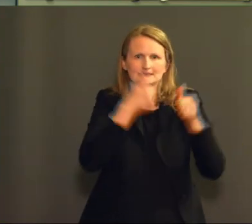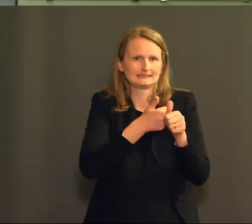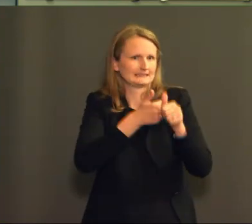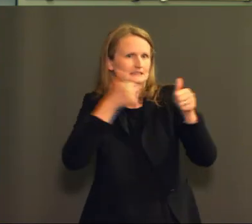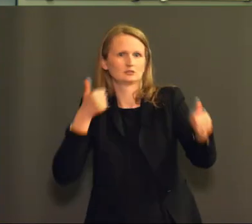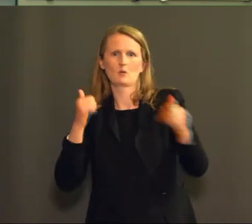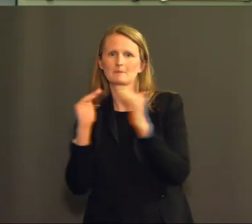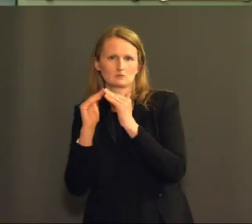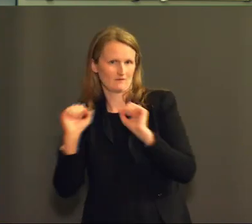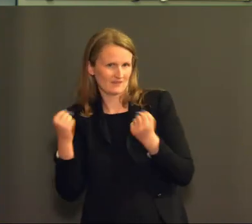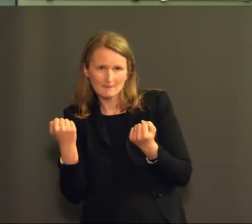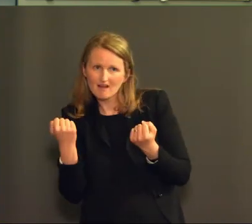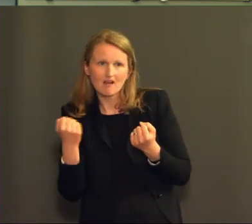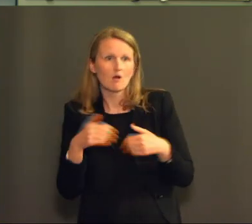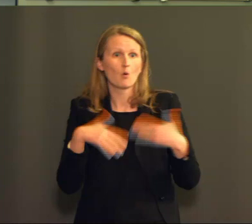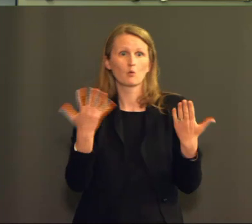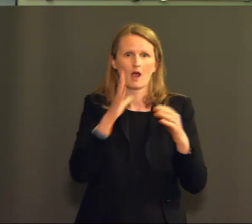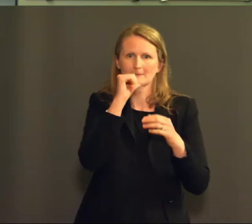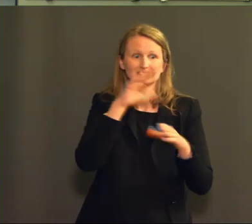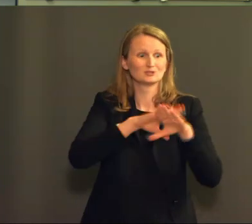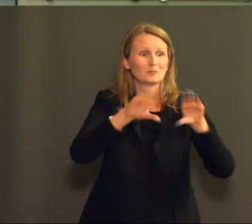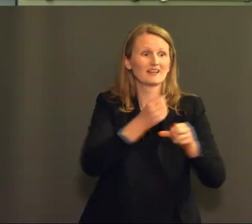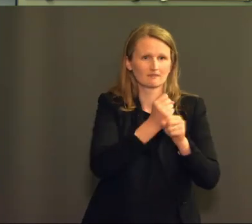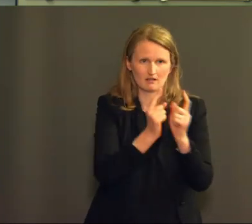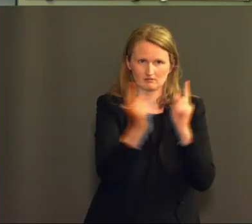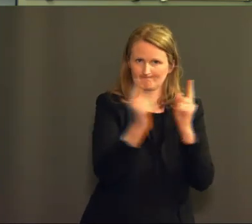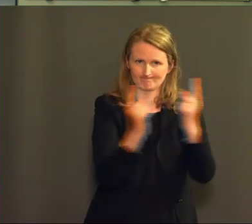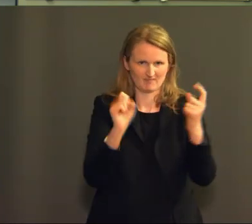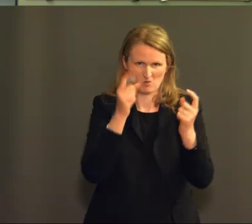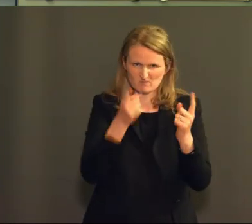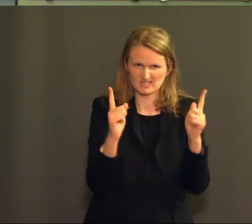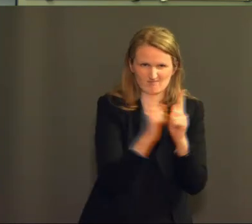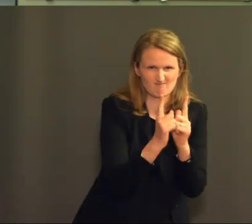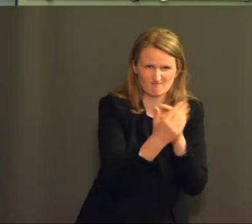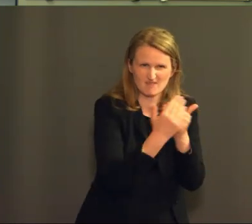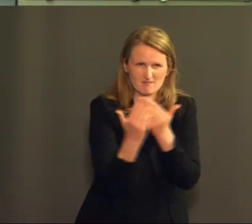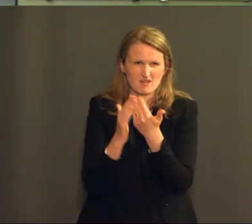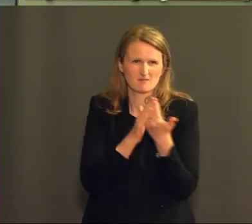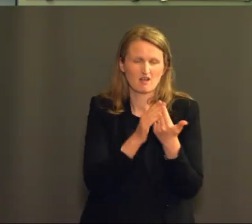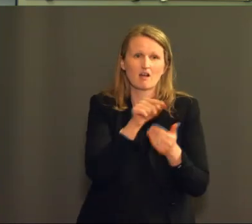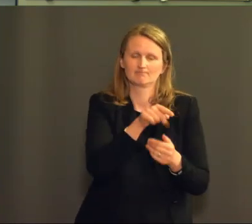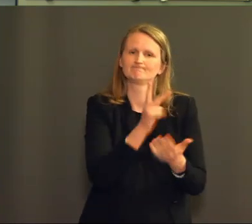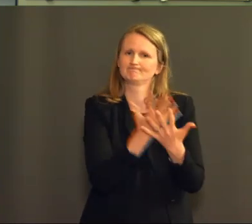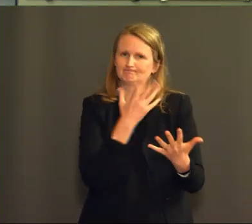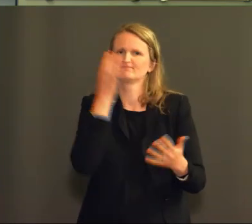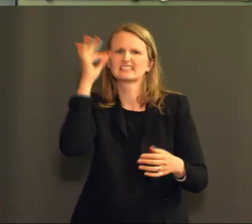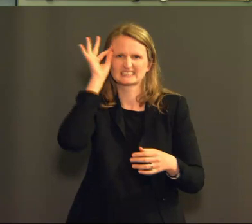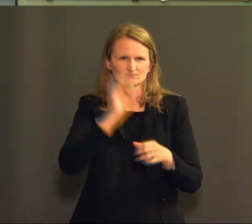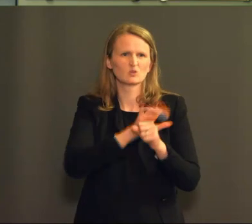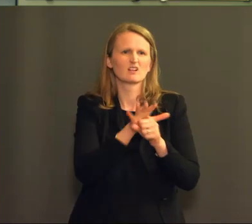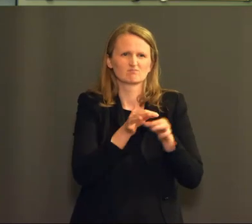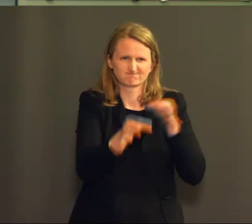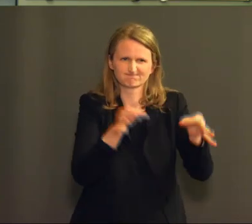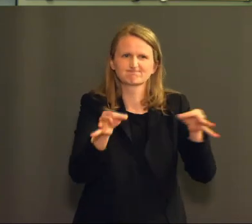les distances entre les employés. Certains secteurs ont donc été analysés à la loupe. Secteur privé ou